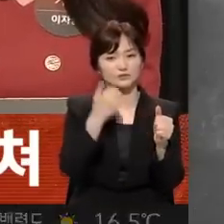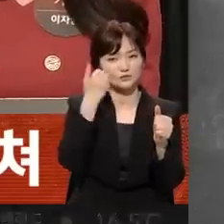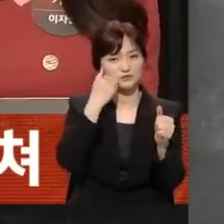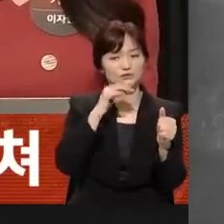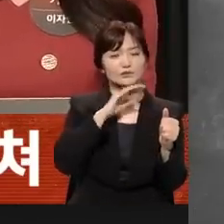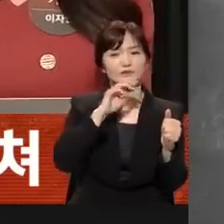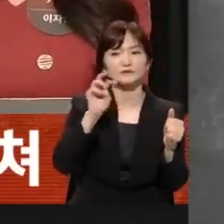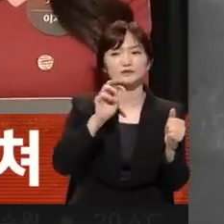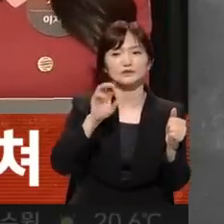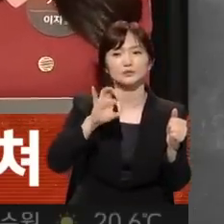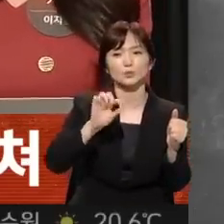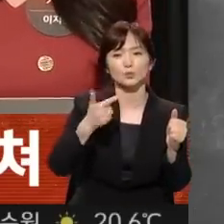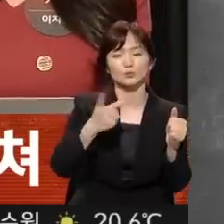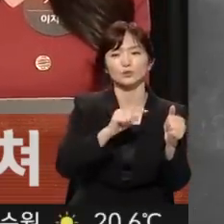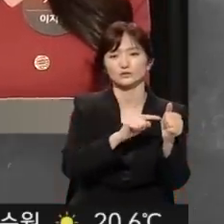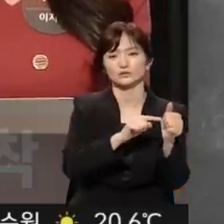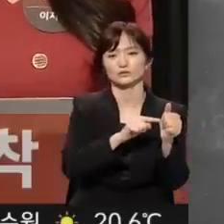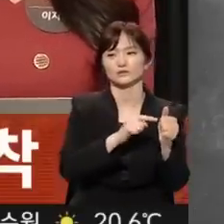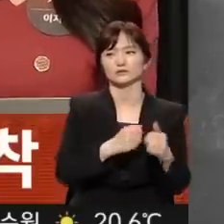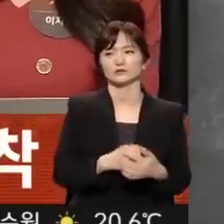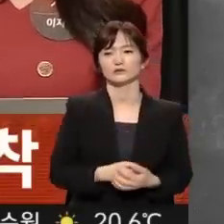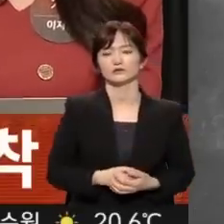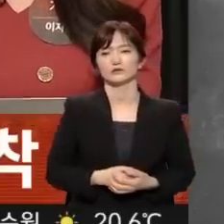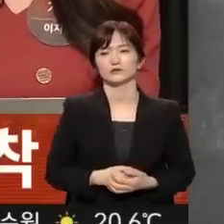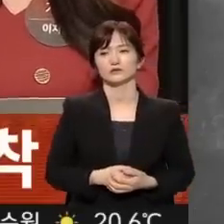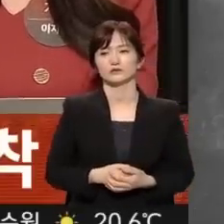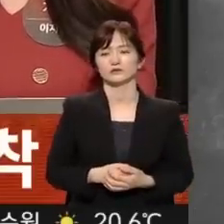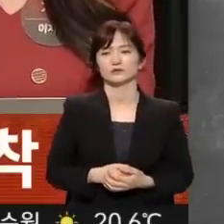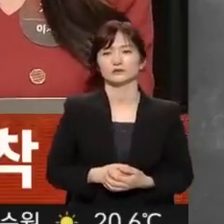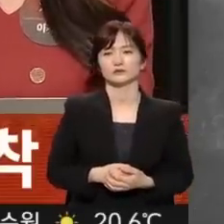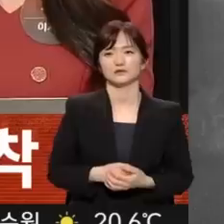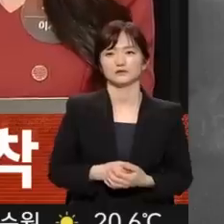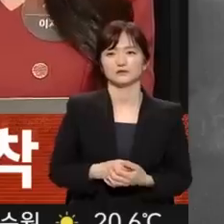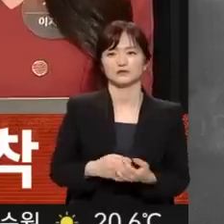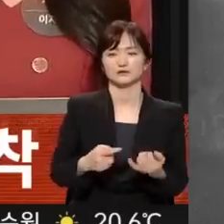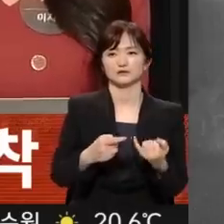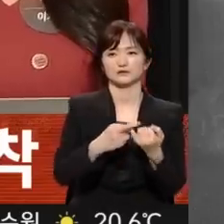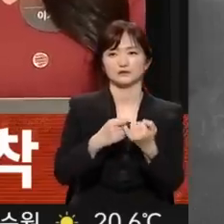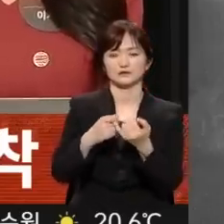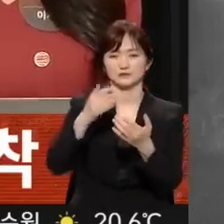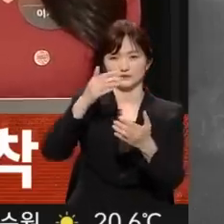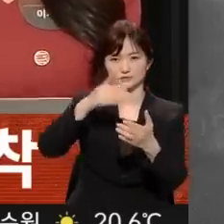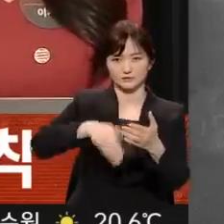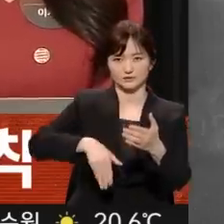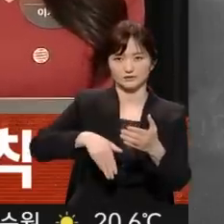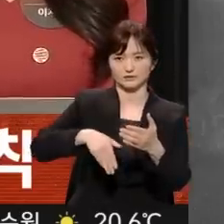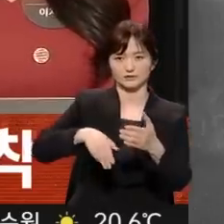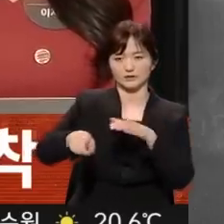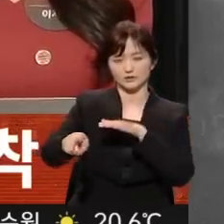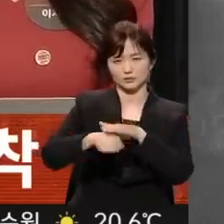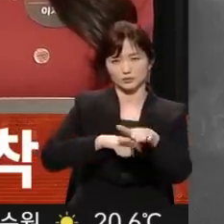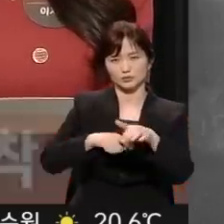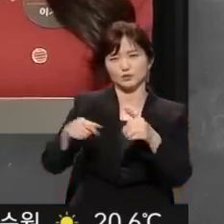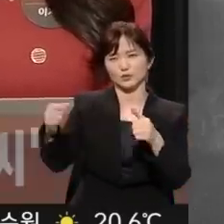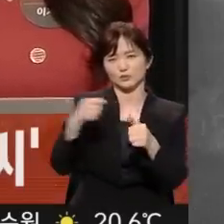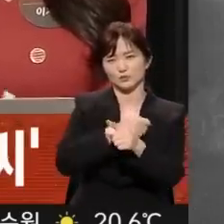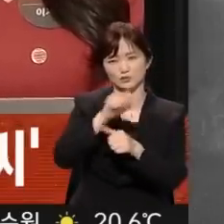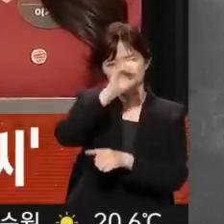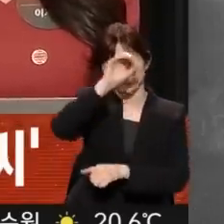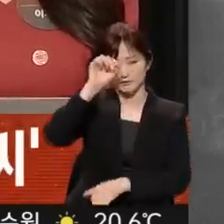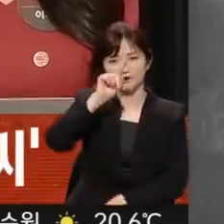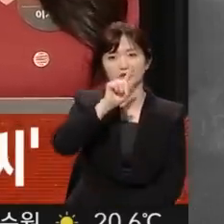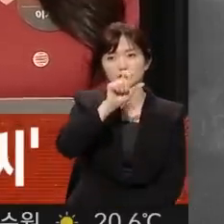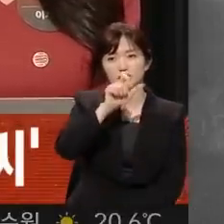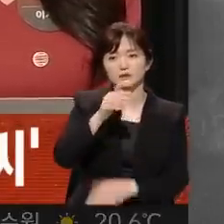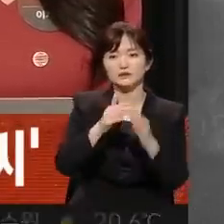원모 씨였습니다. 이 원모 씨 같은 경우엔 강간미수, 강독, 절도, 아이고. 폭력 이렇게 전과가 15범이었고요. 등록된